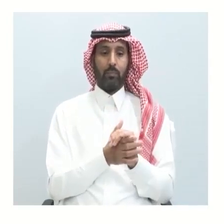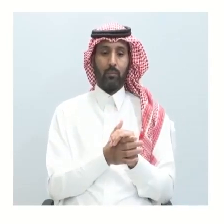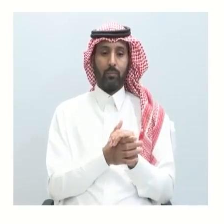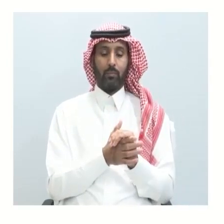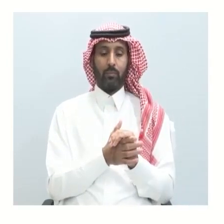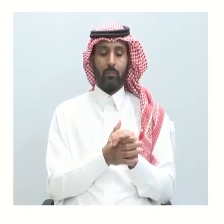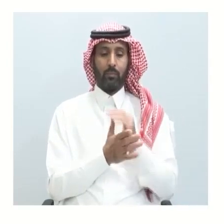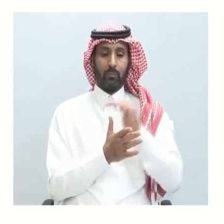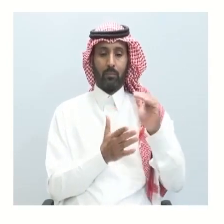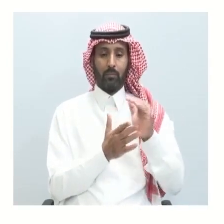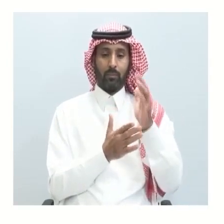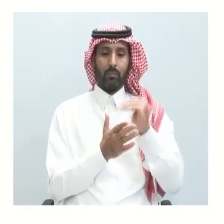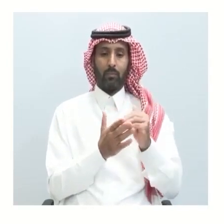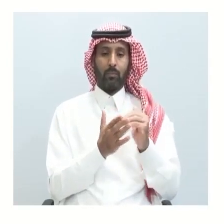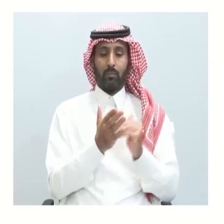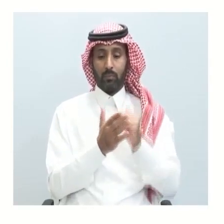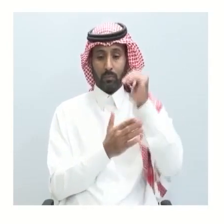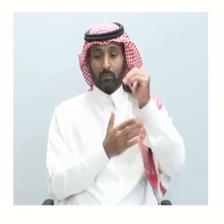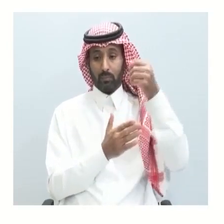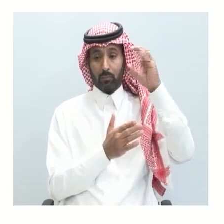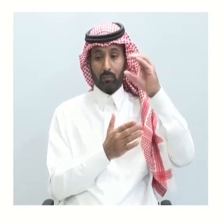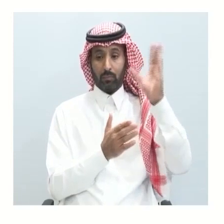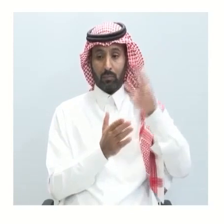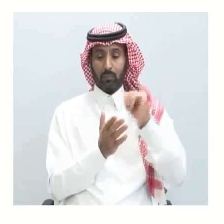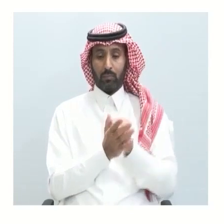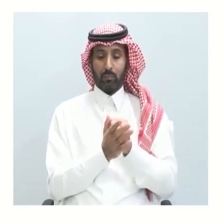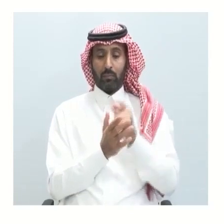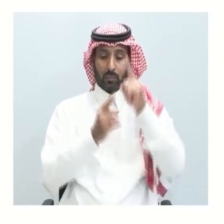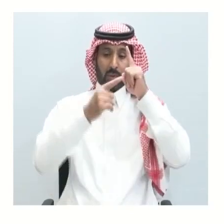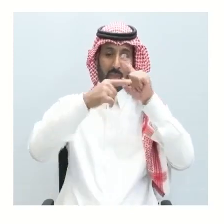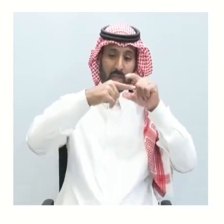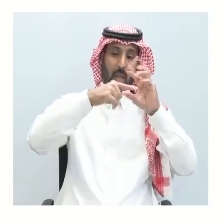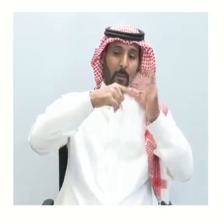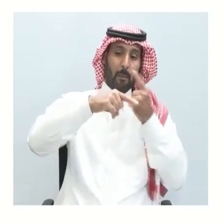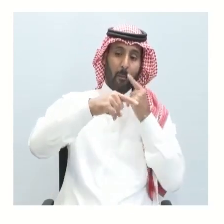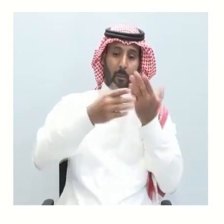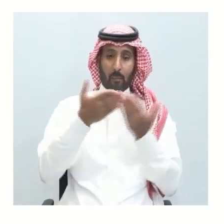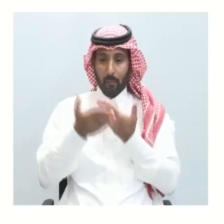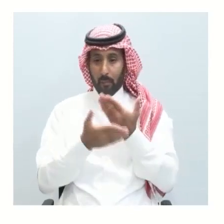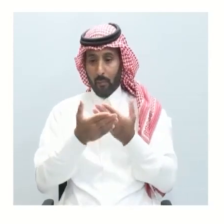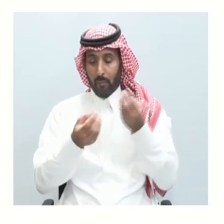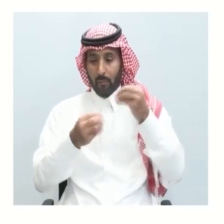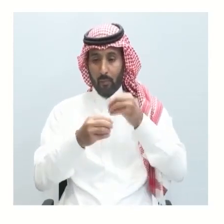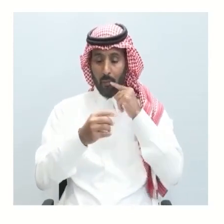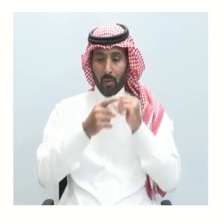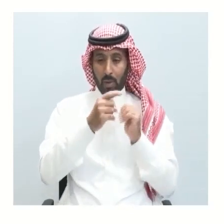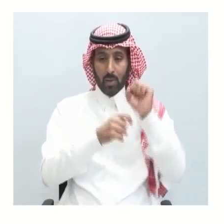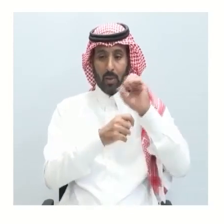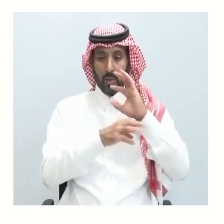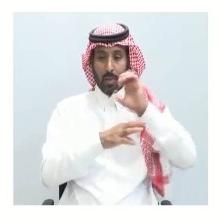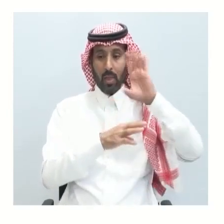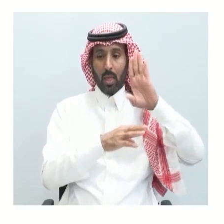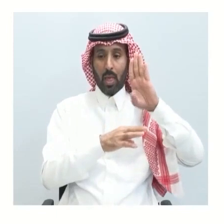الناتجة في البسط مرفوعة لل C، ومقسومة على تركيز المواد المتفاعلة مرفوعة لل A